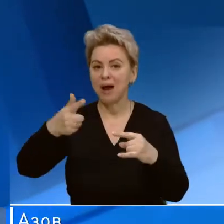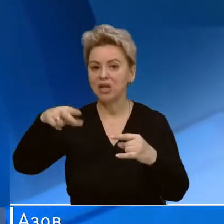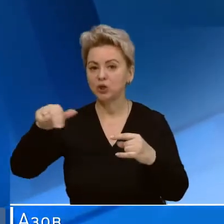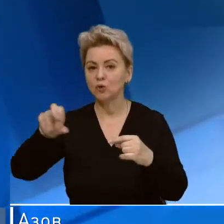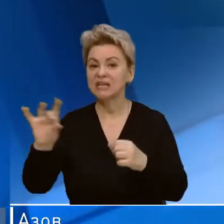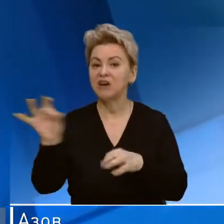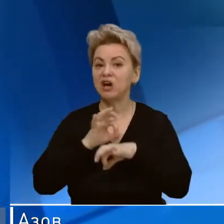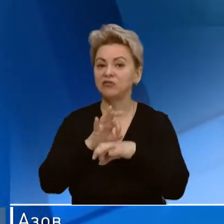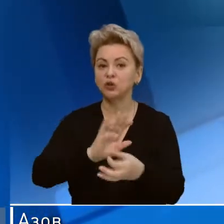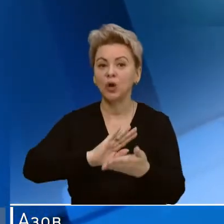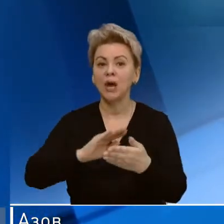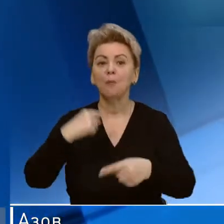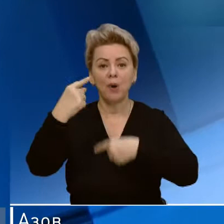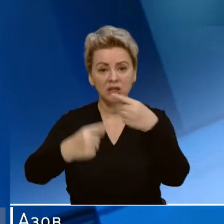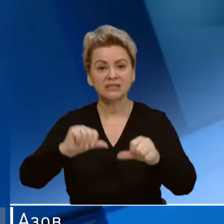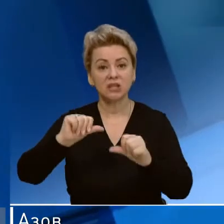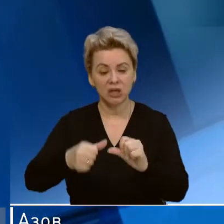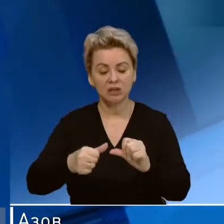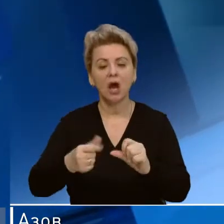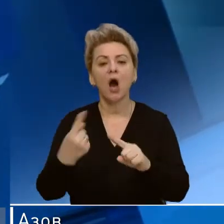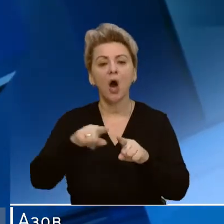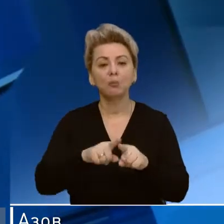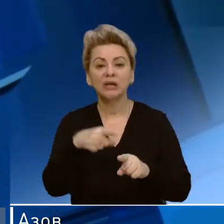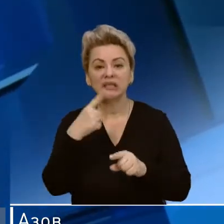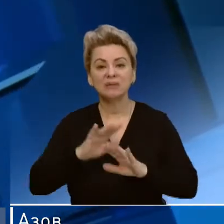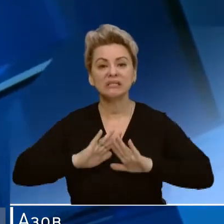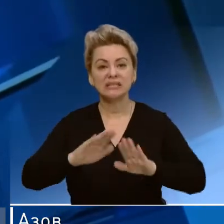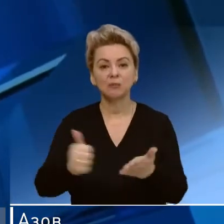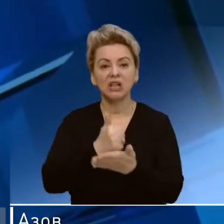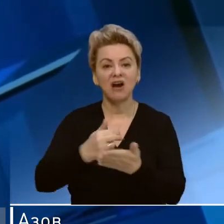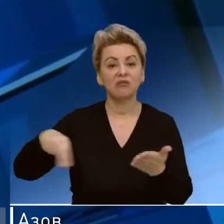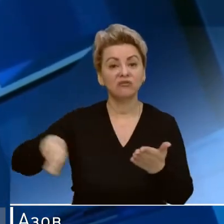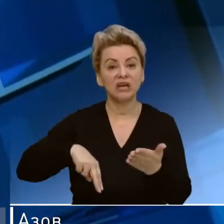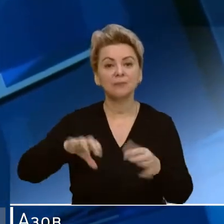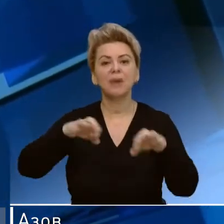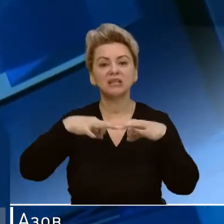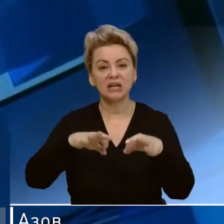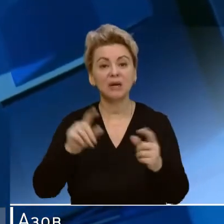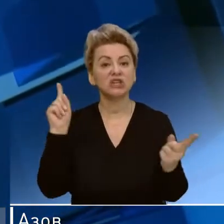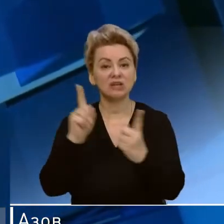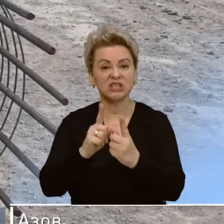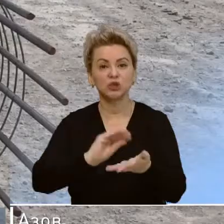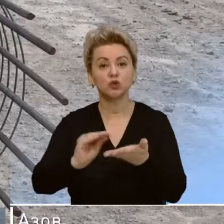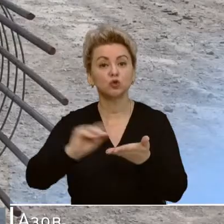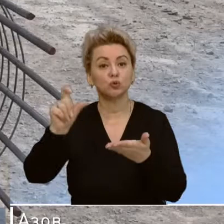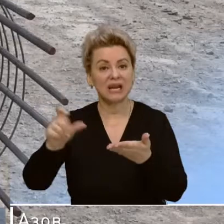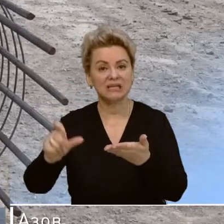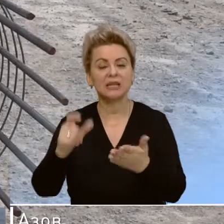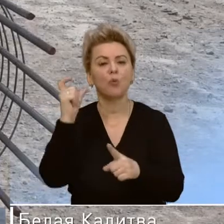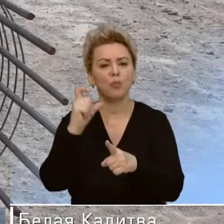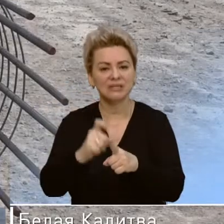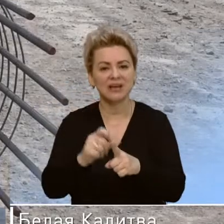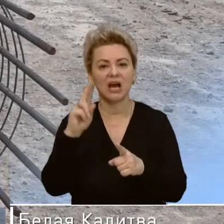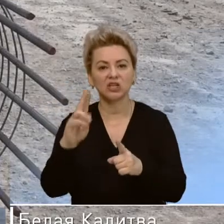Ростове ведется без отрыва от графика. Об этом рассказал зам главы администрации по транспорту на встрече с журналистами. По